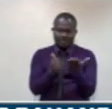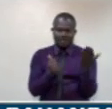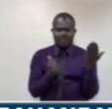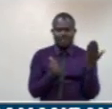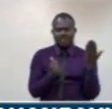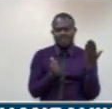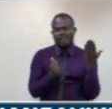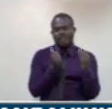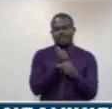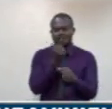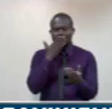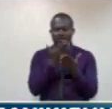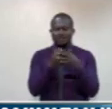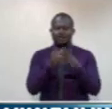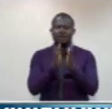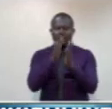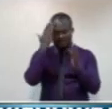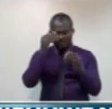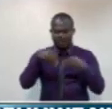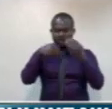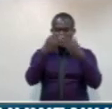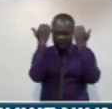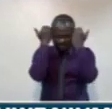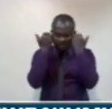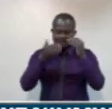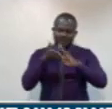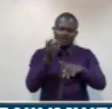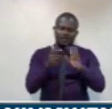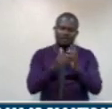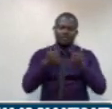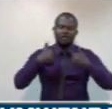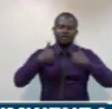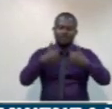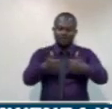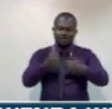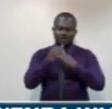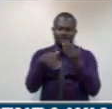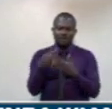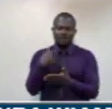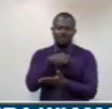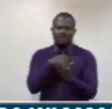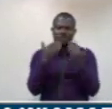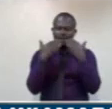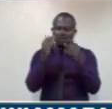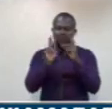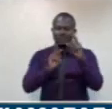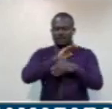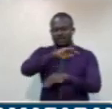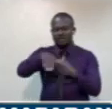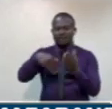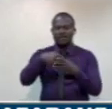no kunoza akazi muri rusange, kugira ngo dutange ubutabera bwihuse kandi bunoze bushimisha buri wese